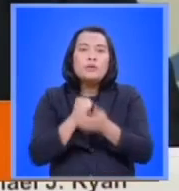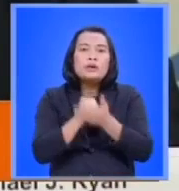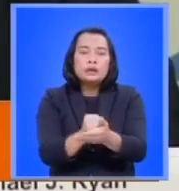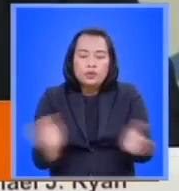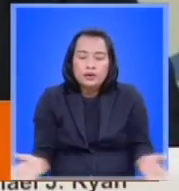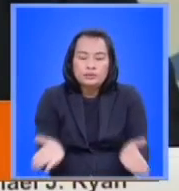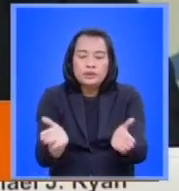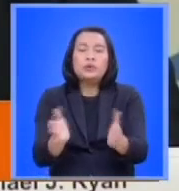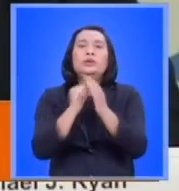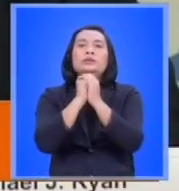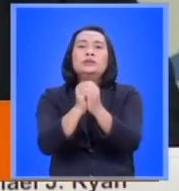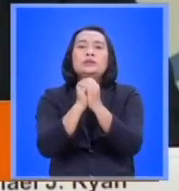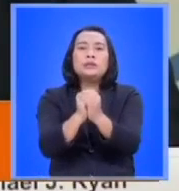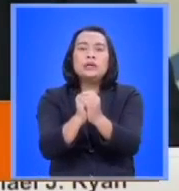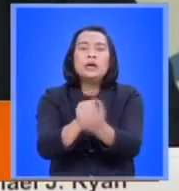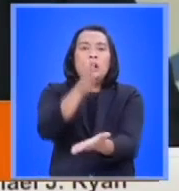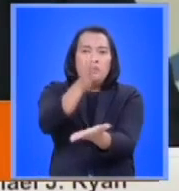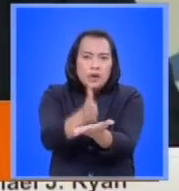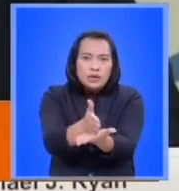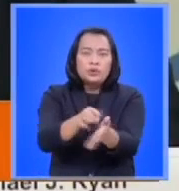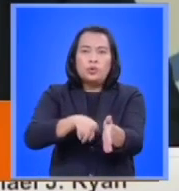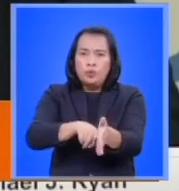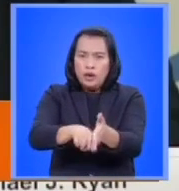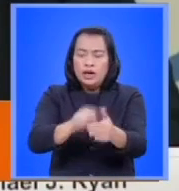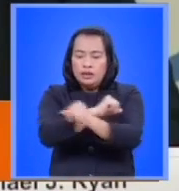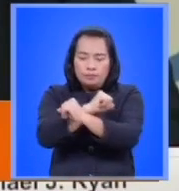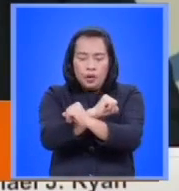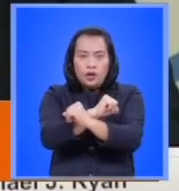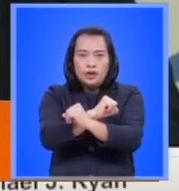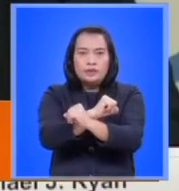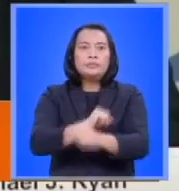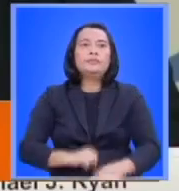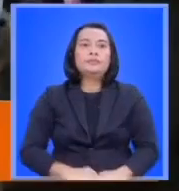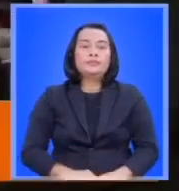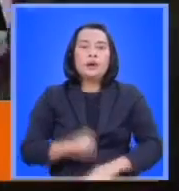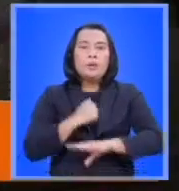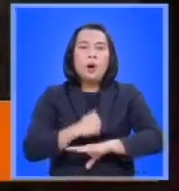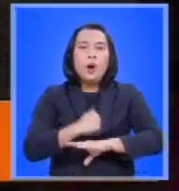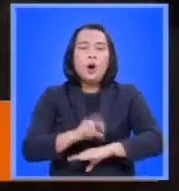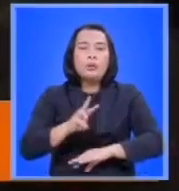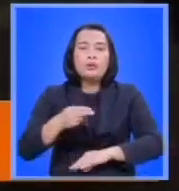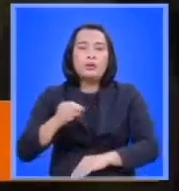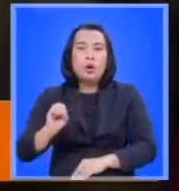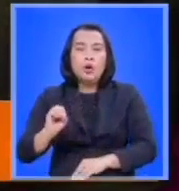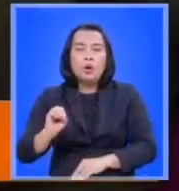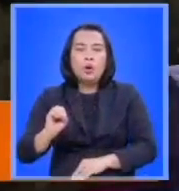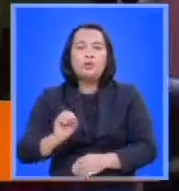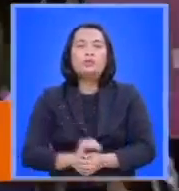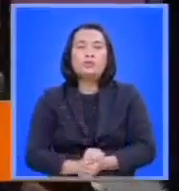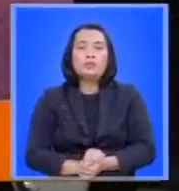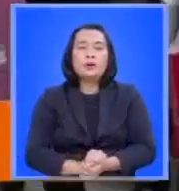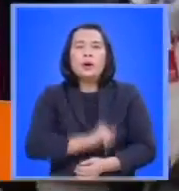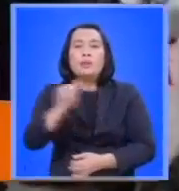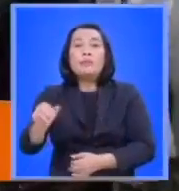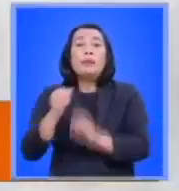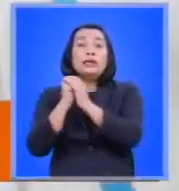ทศจีนเพื่อยุติการแพร่ระบาดของไวรัสอู่ฮั่นโดยตัวของผอ.องค์การอนามัยโลกเพิ่งจะเดินทางกลับมาจากจีนนะค